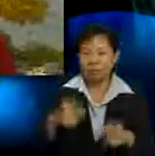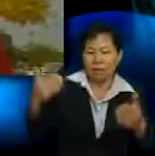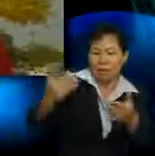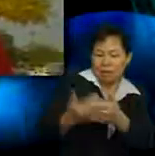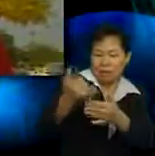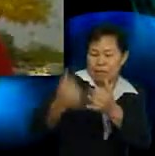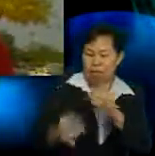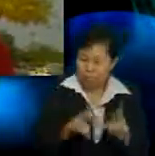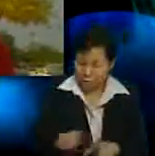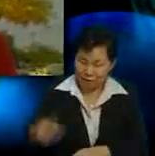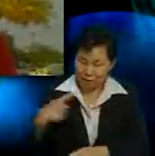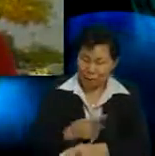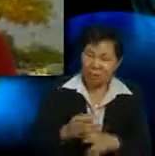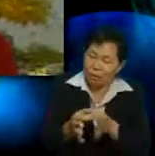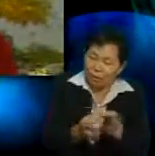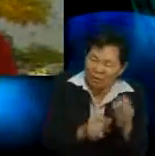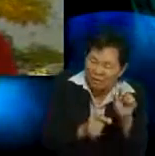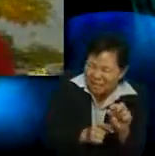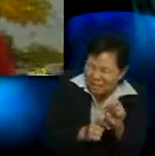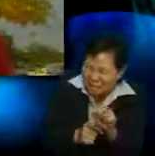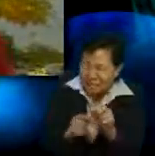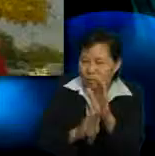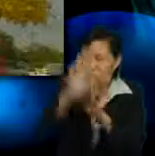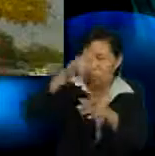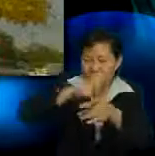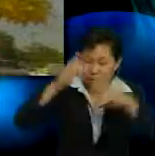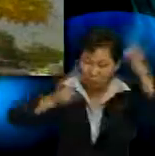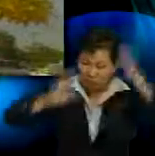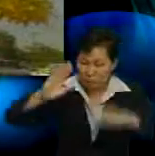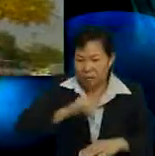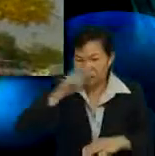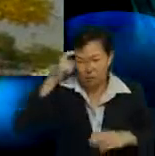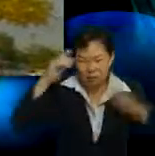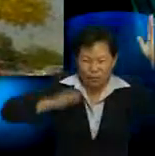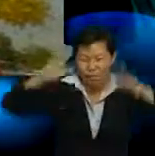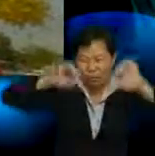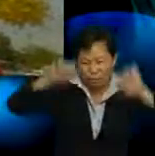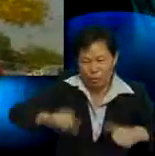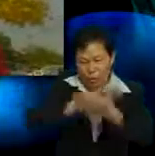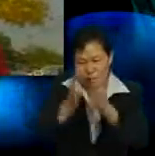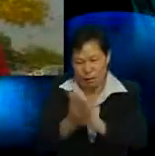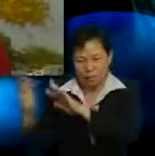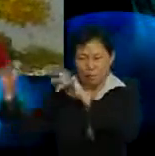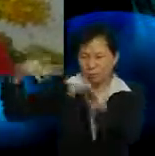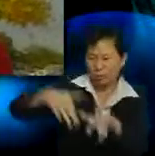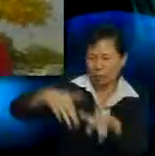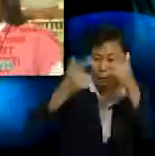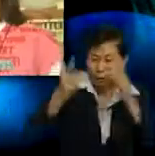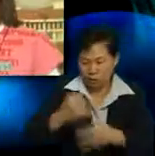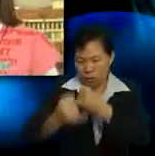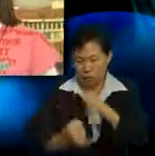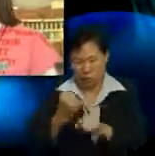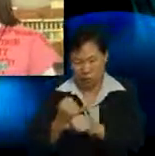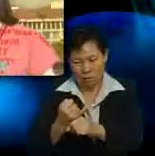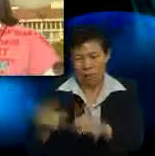ke penghujung rancangan. Kita ulas sedikit tentang pembangunan di Malaysia ni. Tak sangka ya, Malaysia ni mampu menjadi tumpuan pelancong antarabangsa?